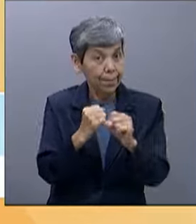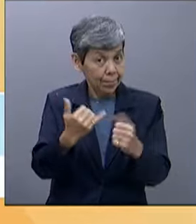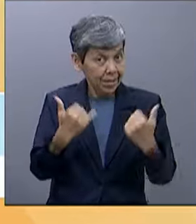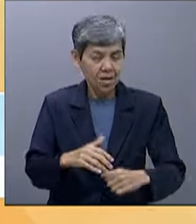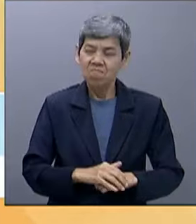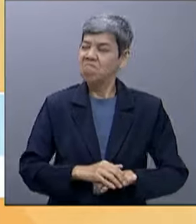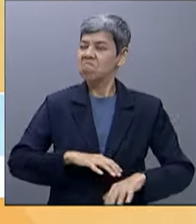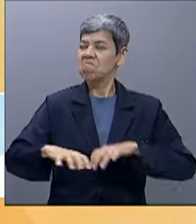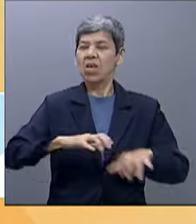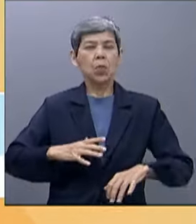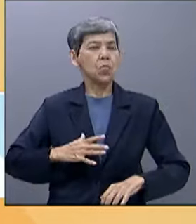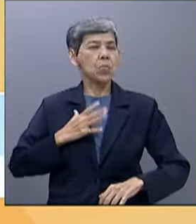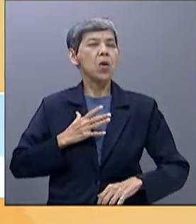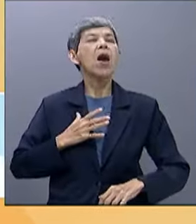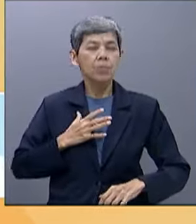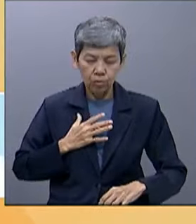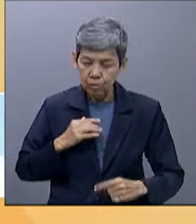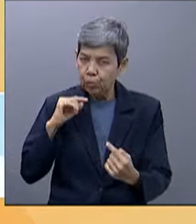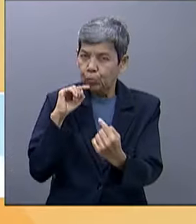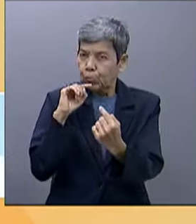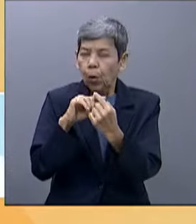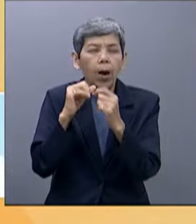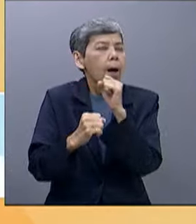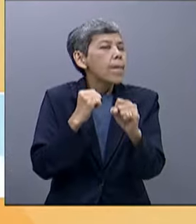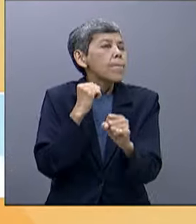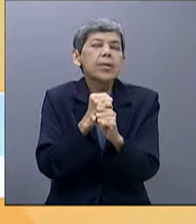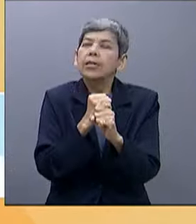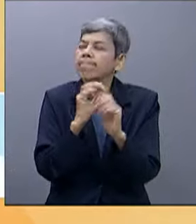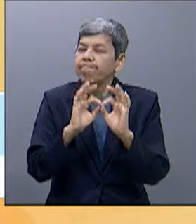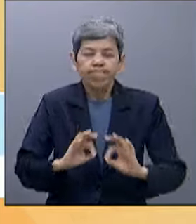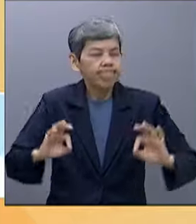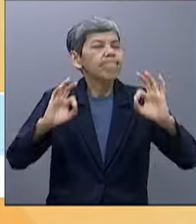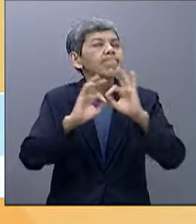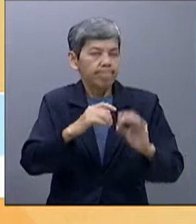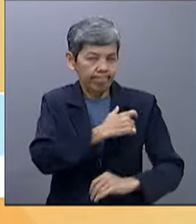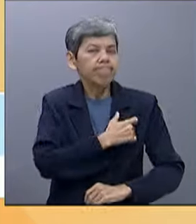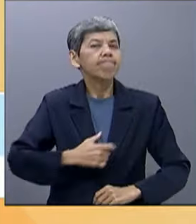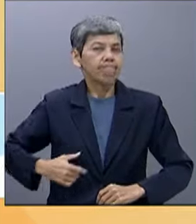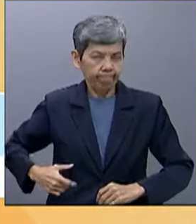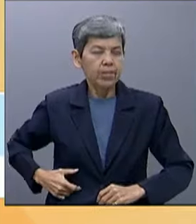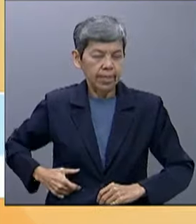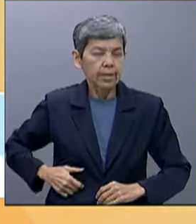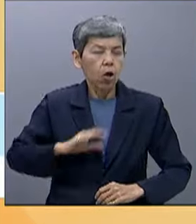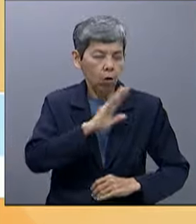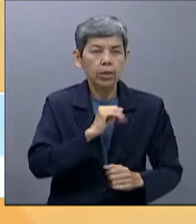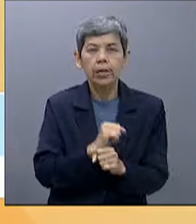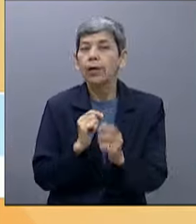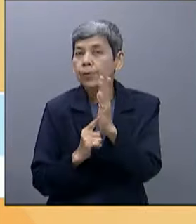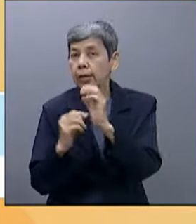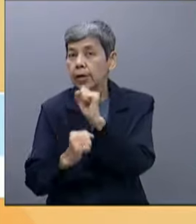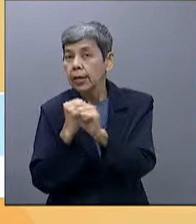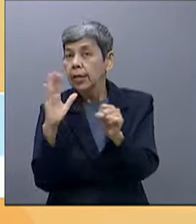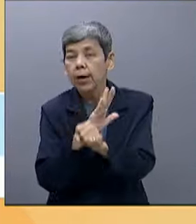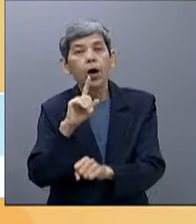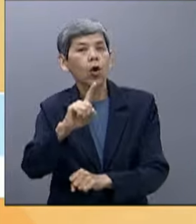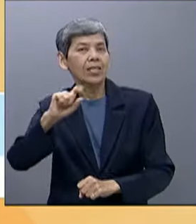ใหญ่จริงๆนะครับจัดให้สมกับเป็นปีแห่งปีมหามงคลด้วยและก็ครบ123ปีแห่เทียนอุบลเข้าแห่เทียนเ